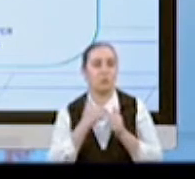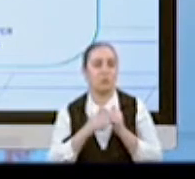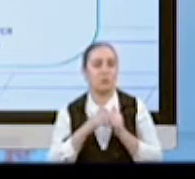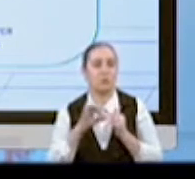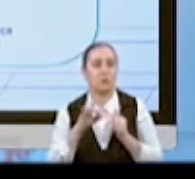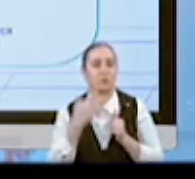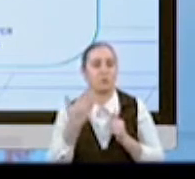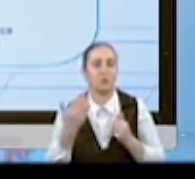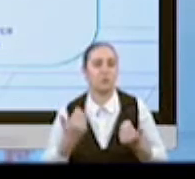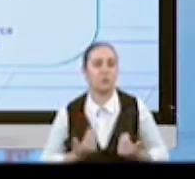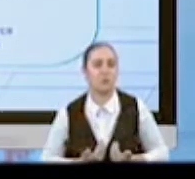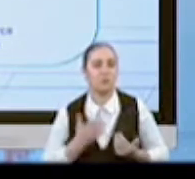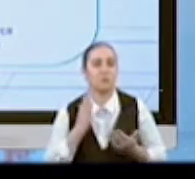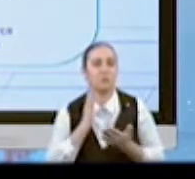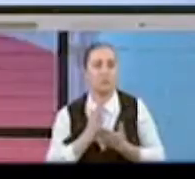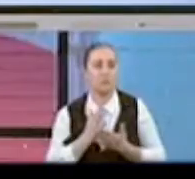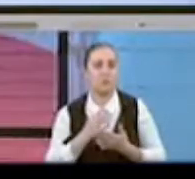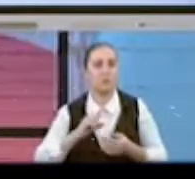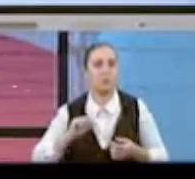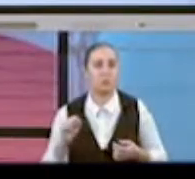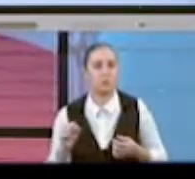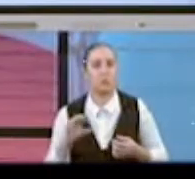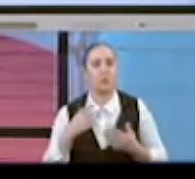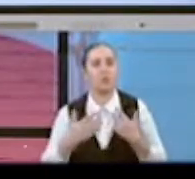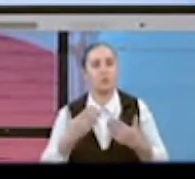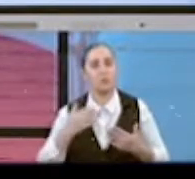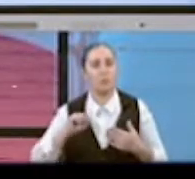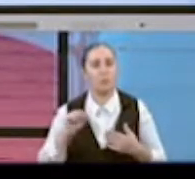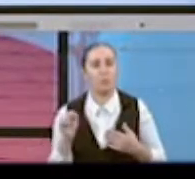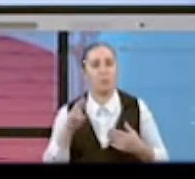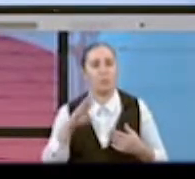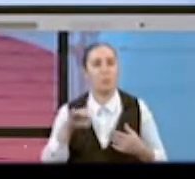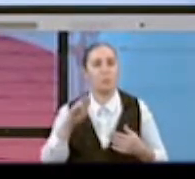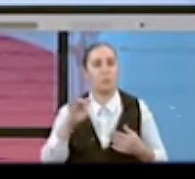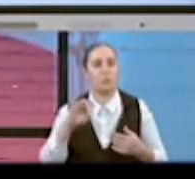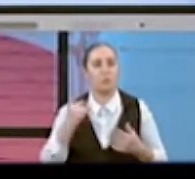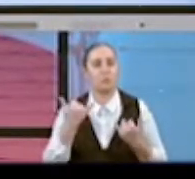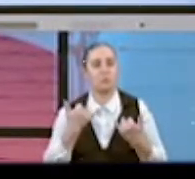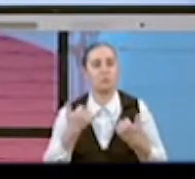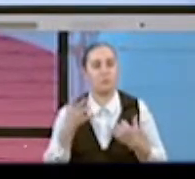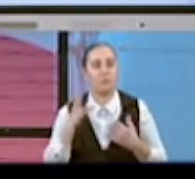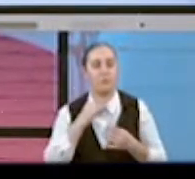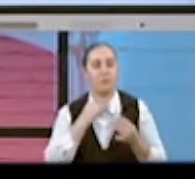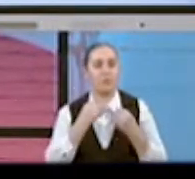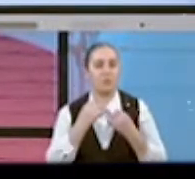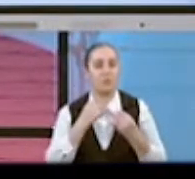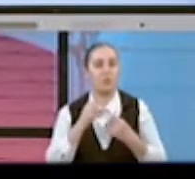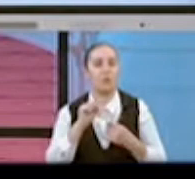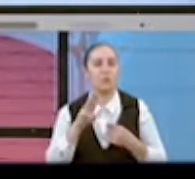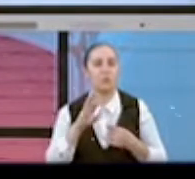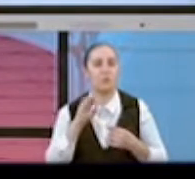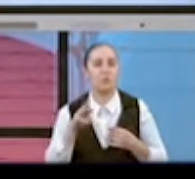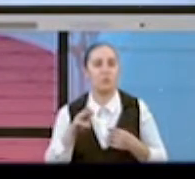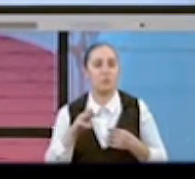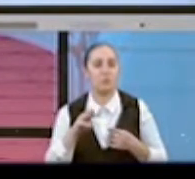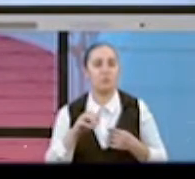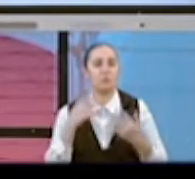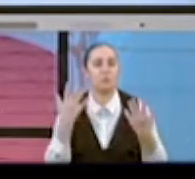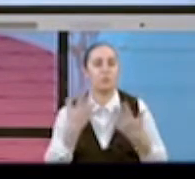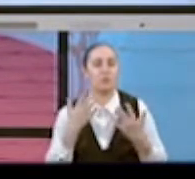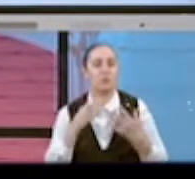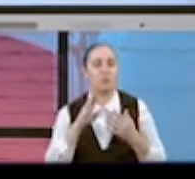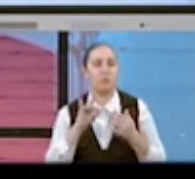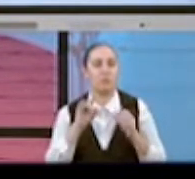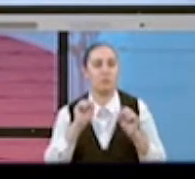вас, конечно же, есть друг или подруга. Давайте сегодня поговорим о том, кого